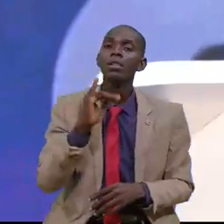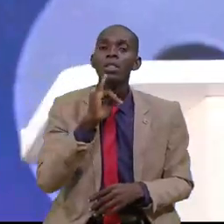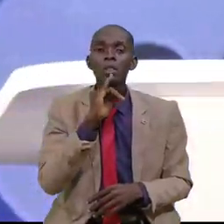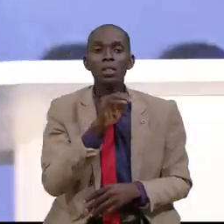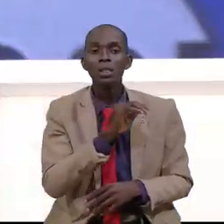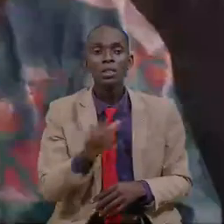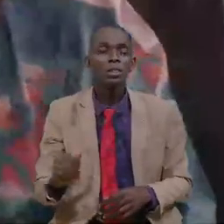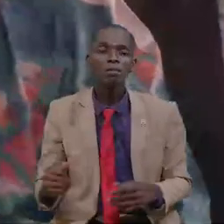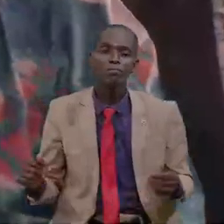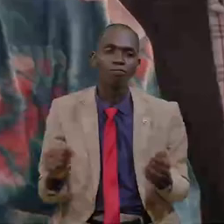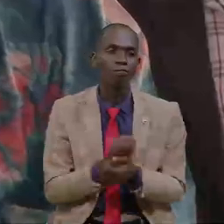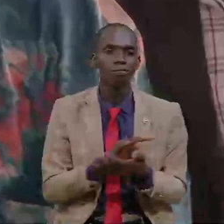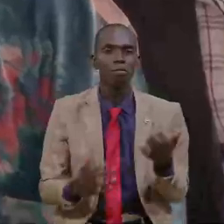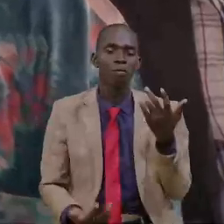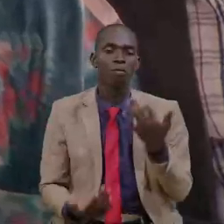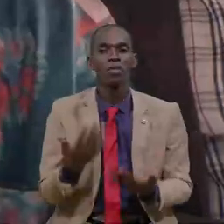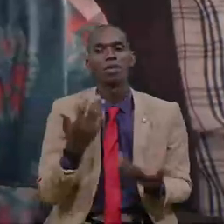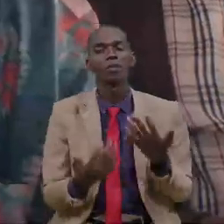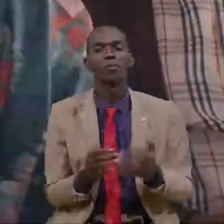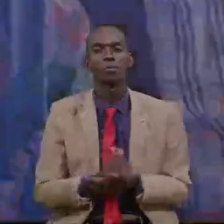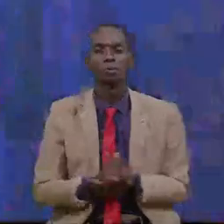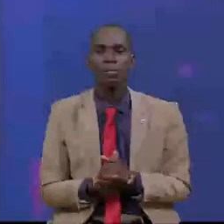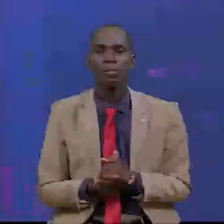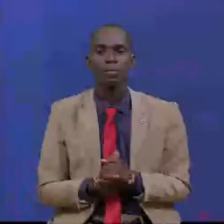aussi un feu dévorant.